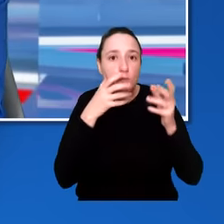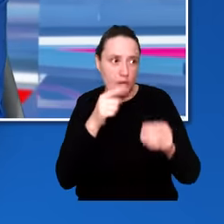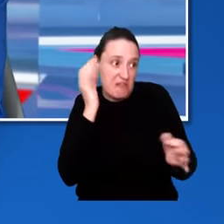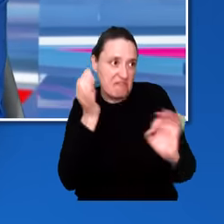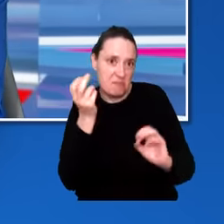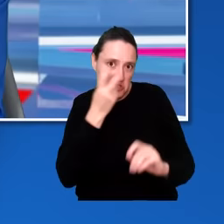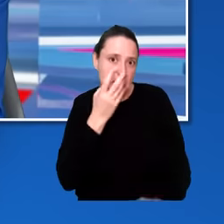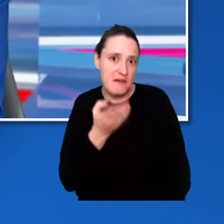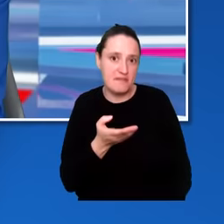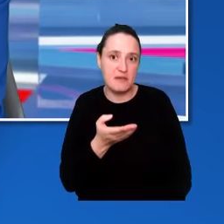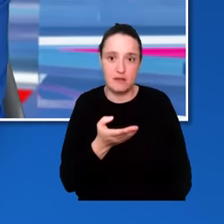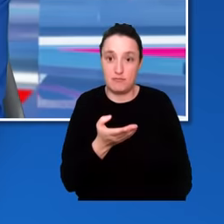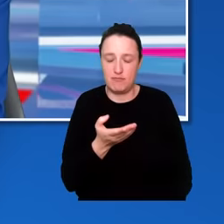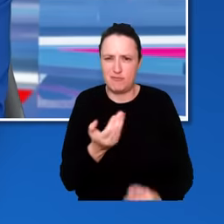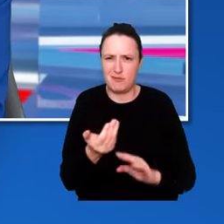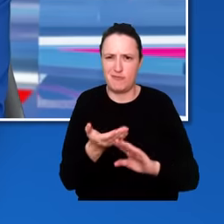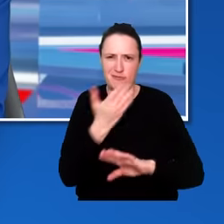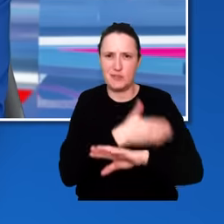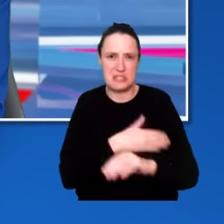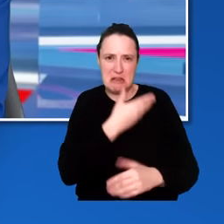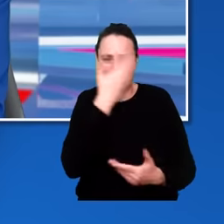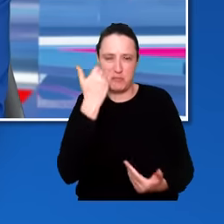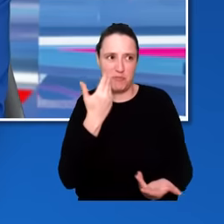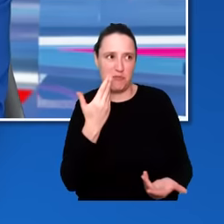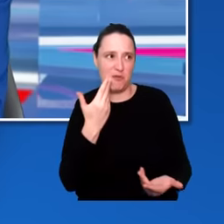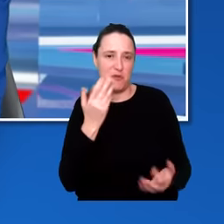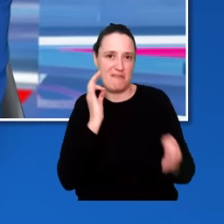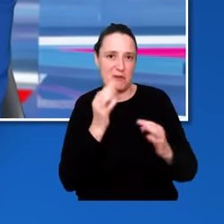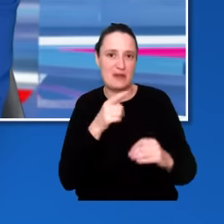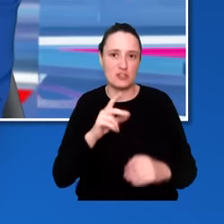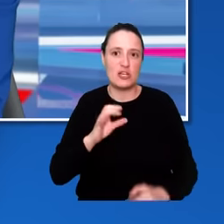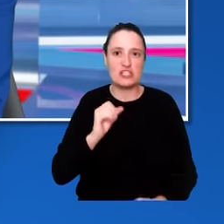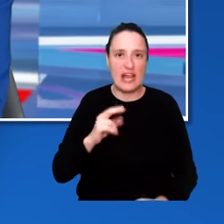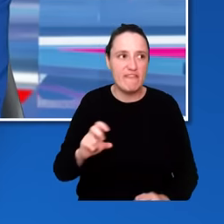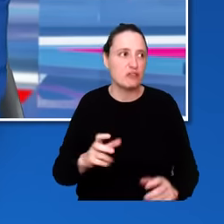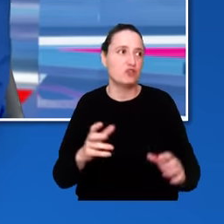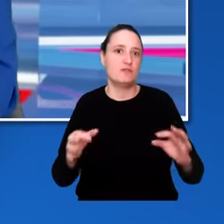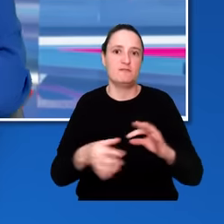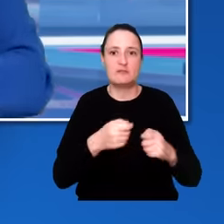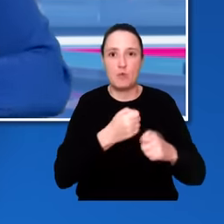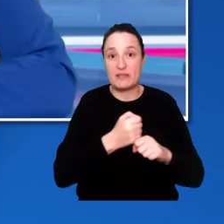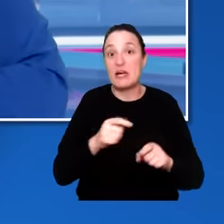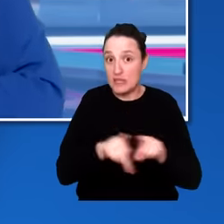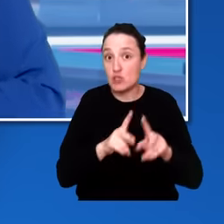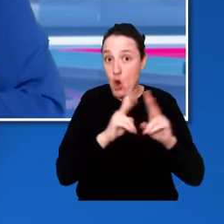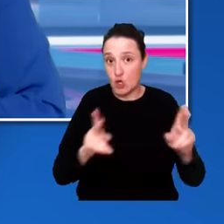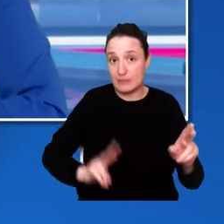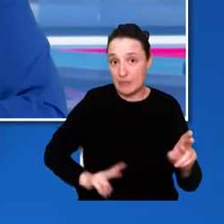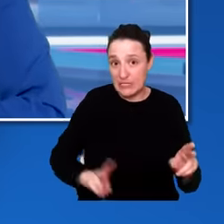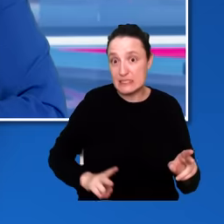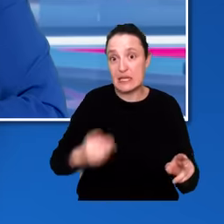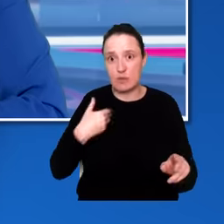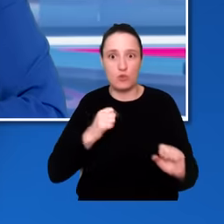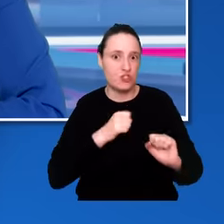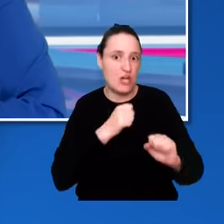bo nikt do tej pory nie wiedział, że pan Bartłomiej Sienkiewicz, przecież w tym czasie był też ministrem, że on takie działania